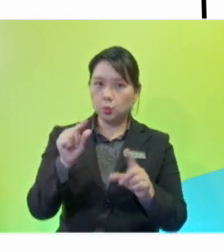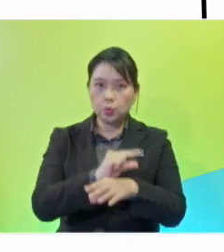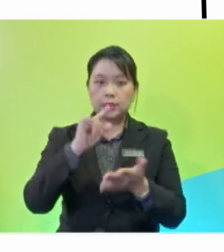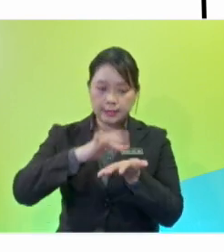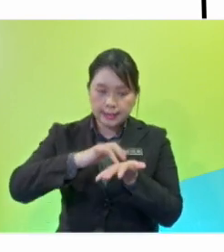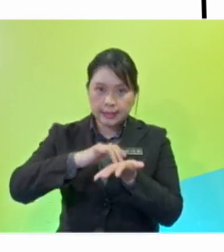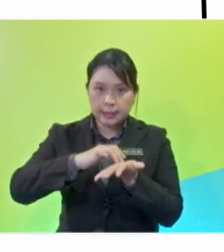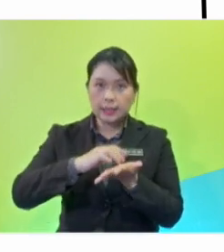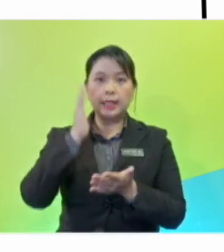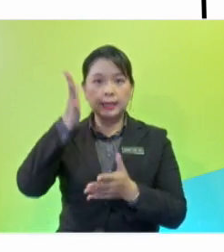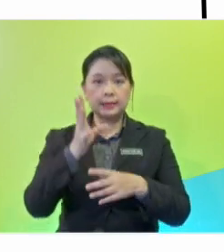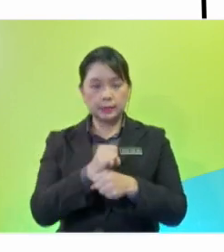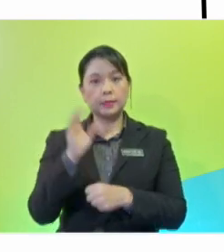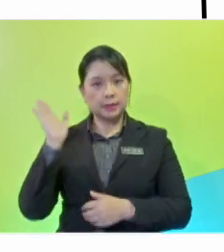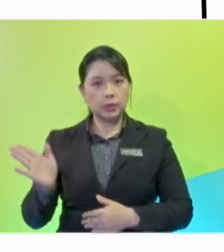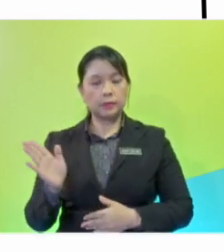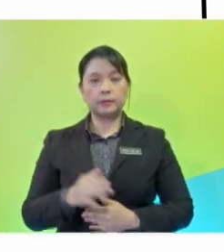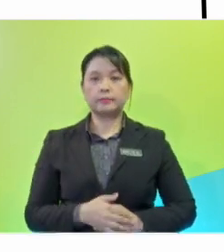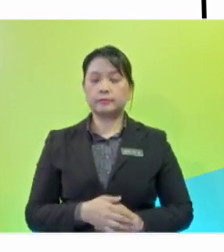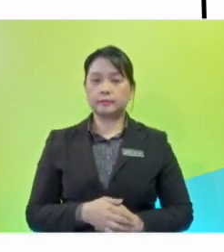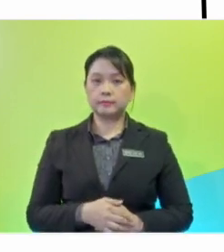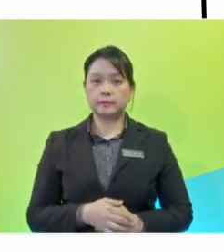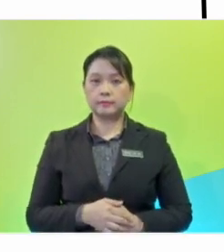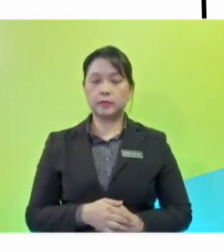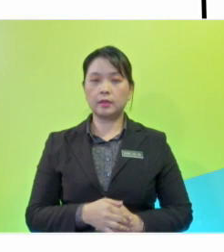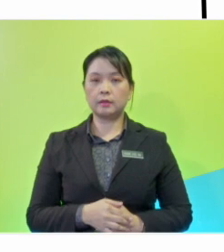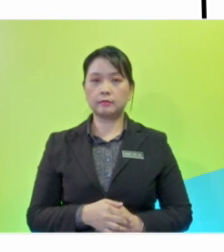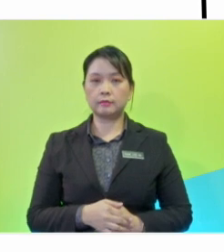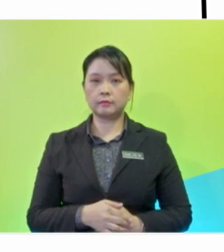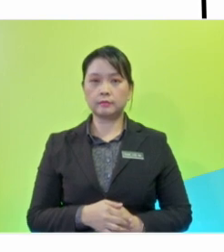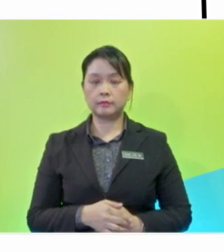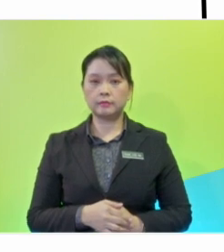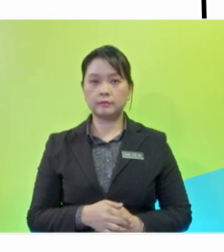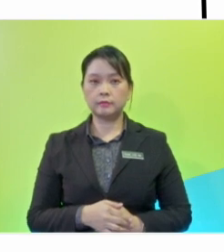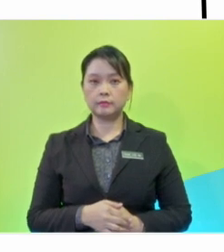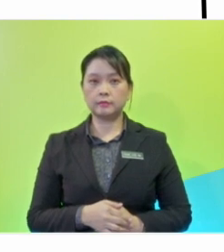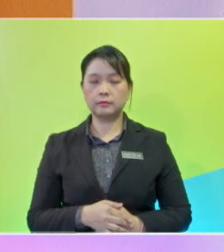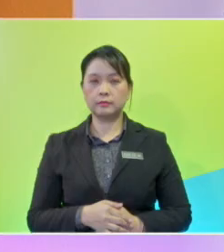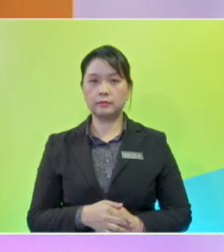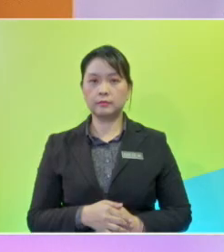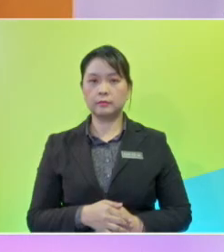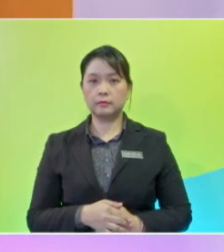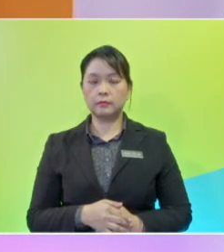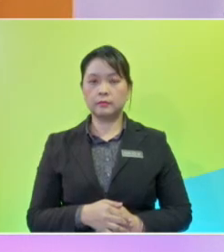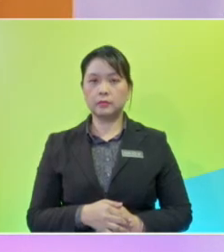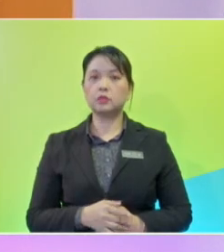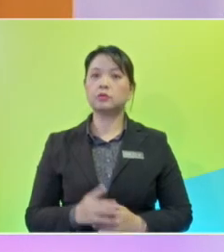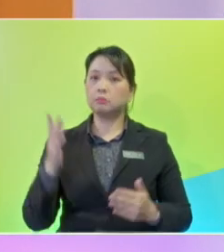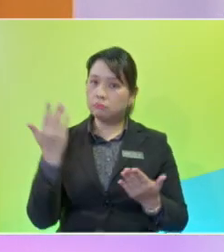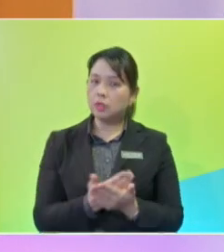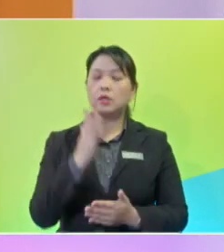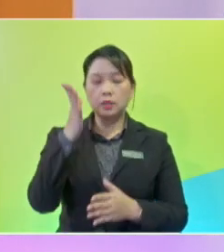5/2 maka kita punya koordinat P adalah 25/2 Oke mudah kan